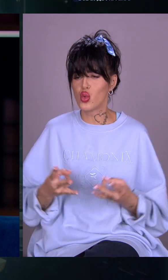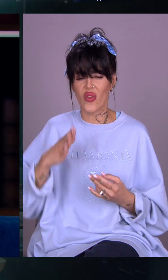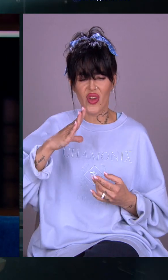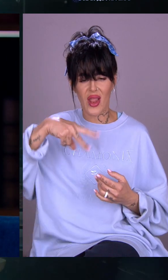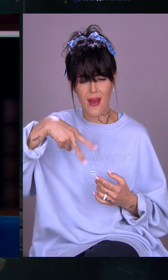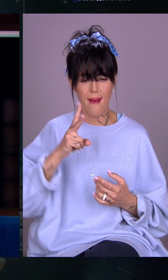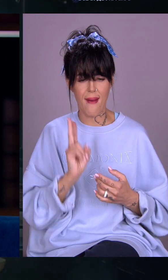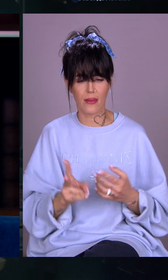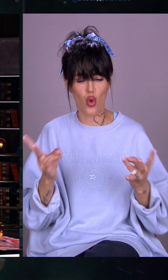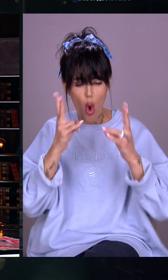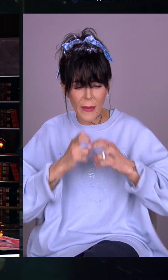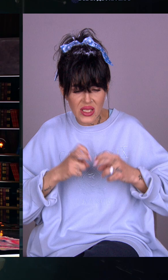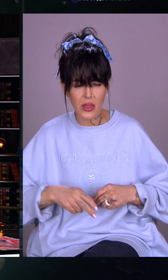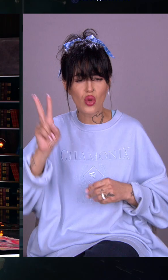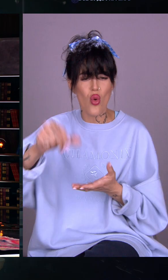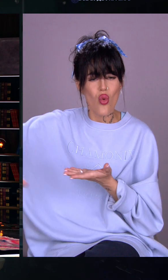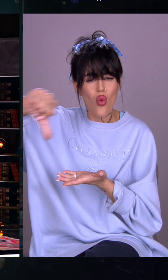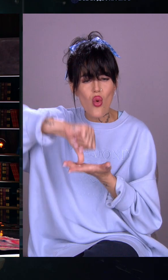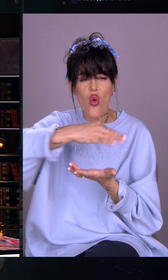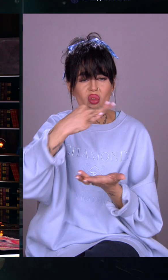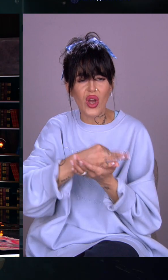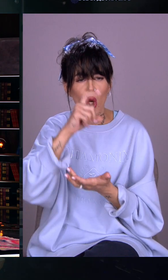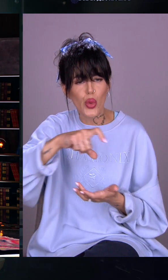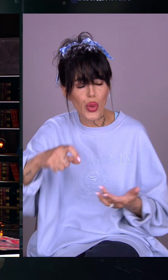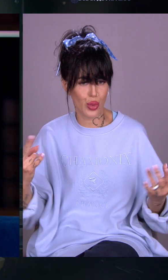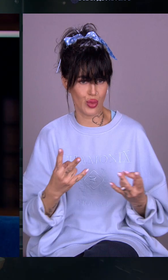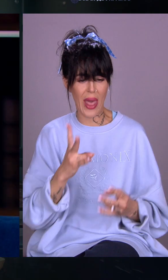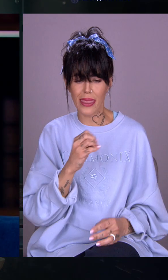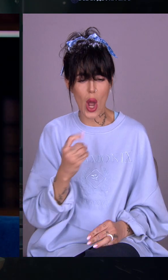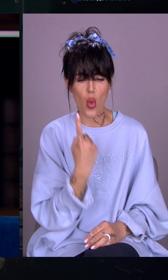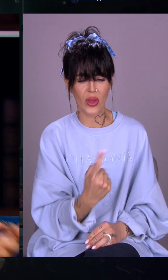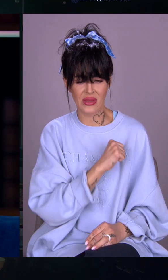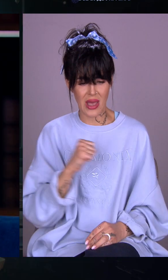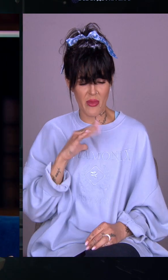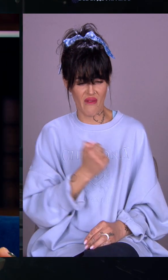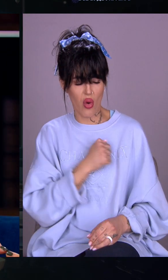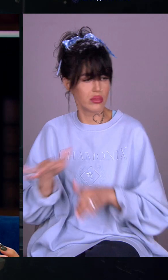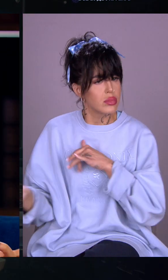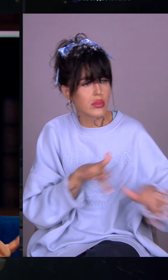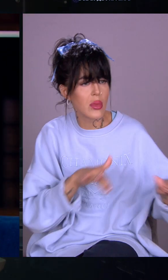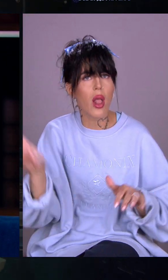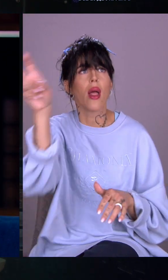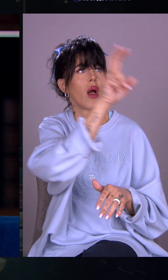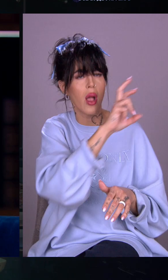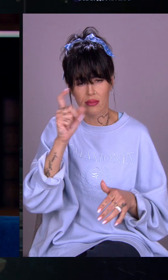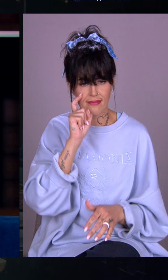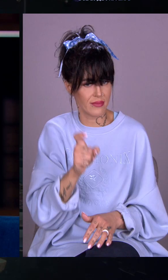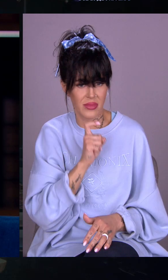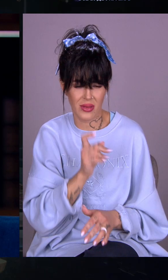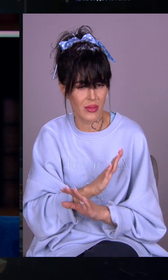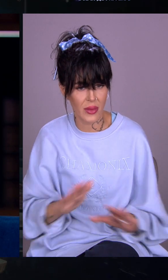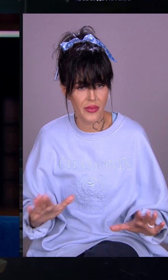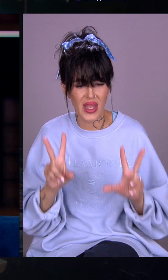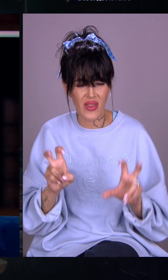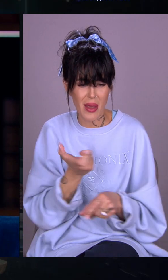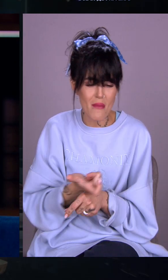би закривати якісь люди. Кількість людей, яка потрібна для того, щоб закрити проблеми пораненого в тій системі, в яку ми зайшли, вона настільки